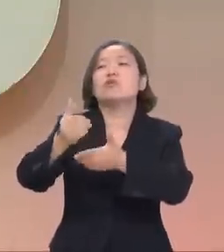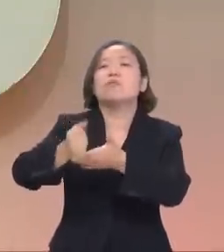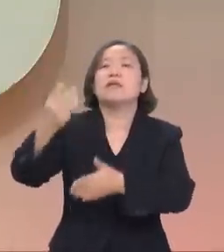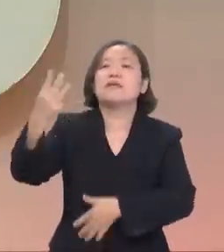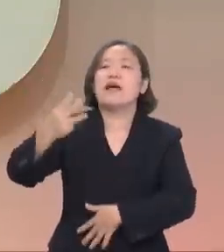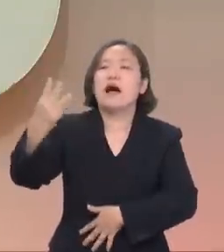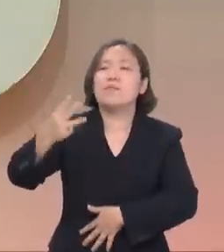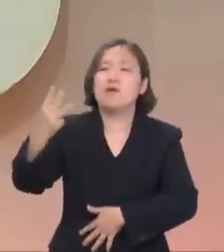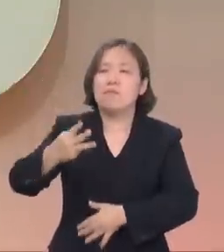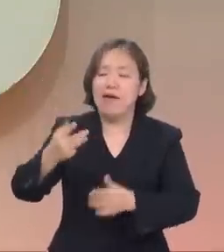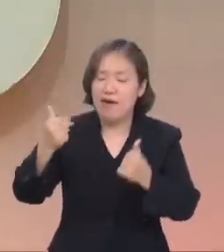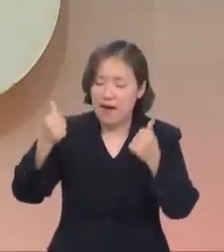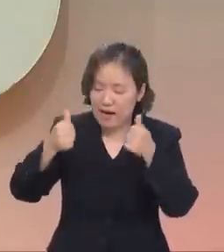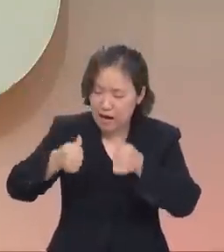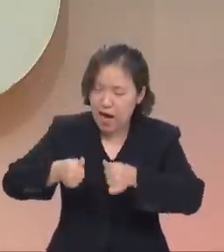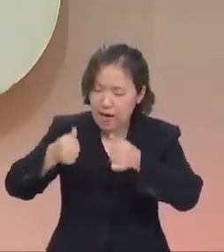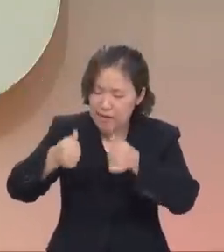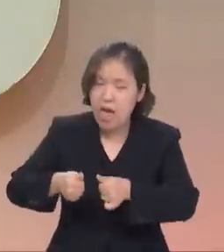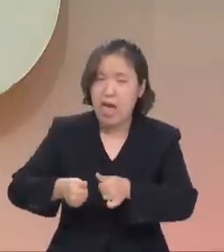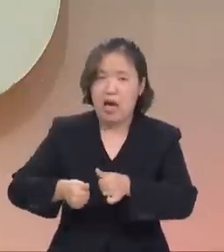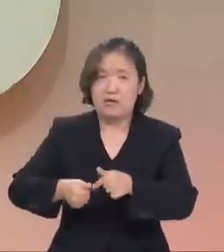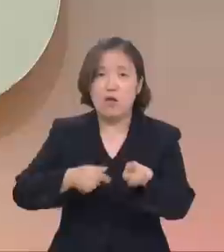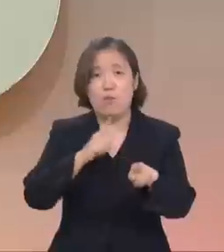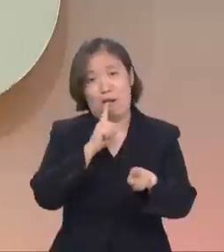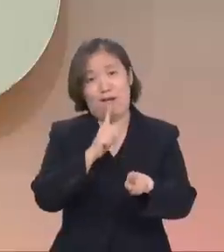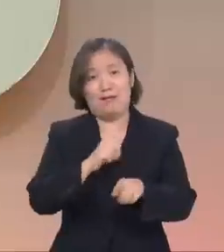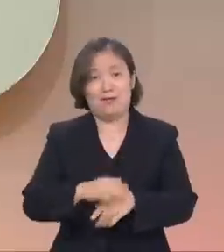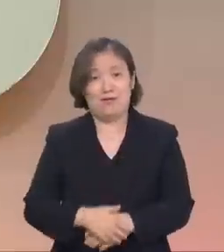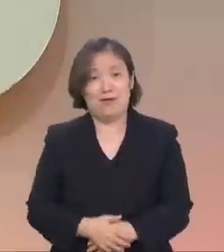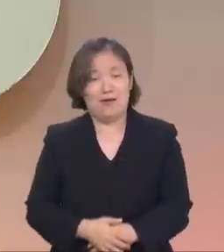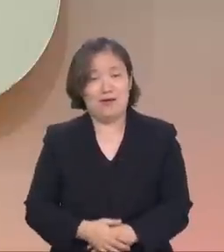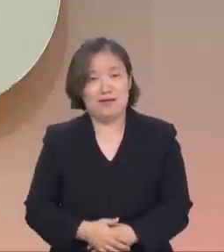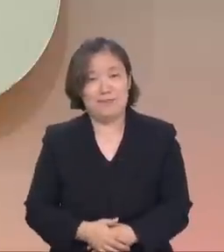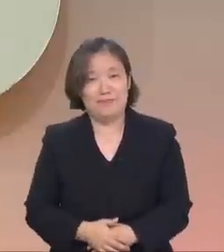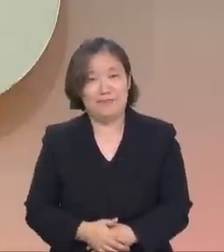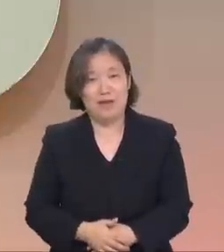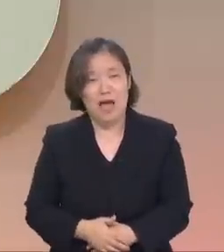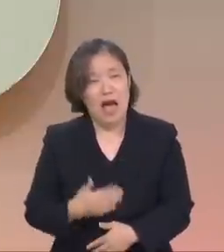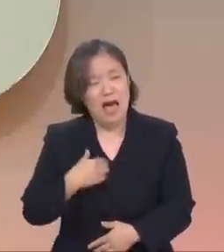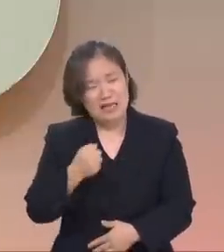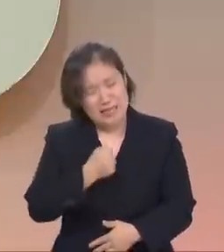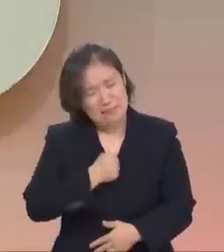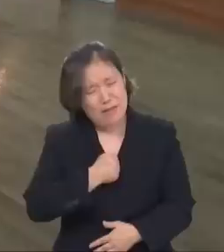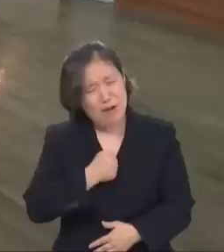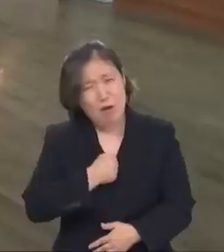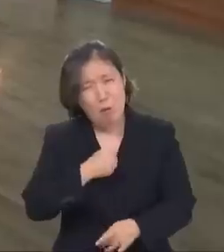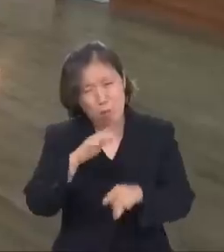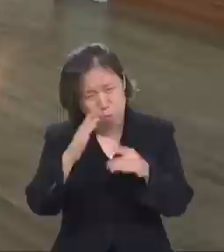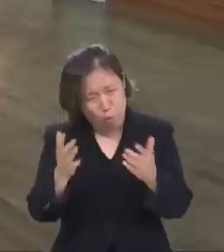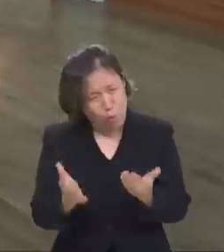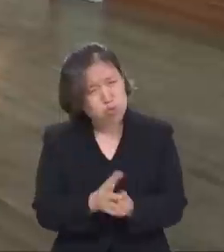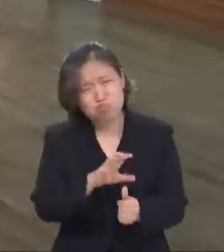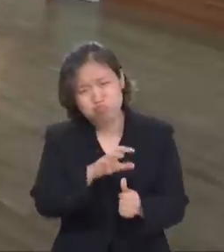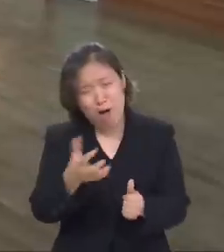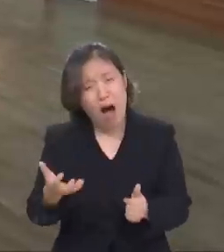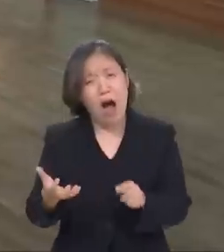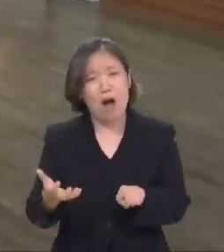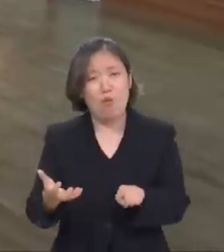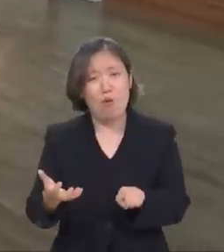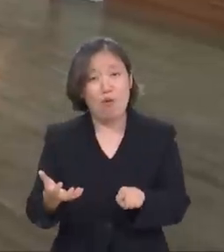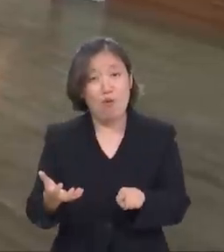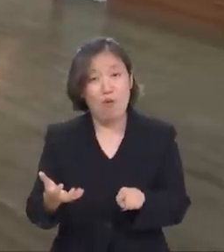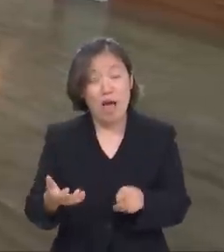답답한 그 가슴에 그 답답한 그 응어리를 다 내려놓고 홀가분한 마음으로